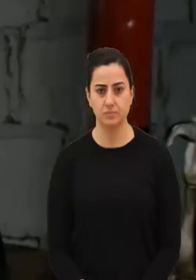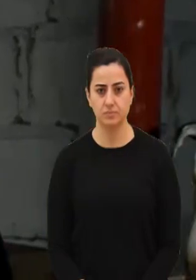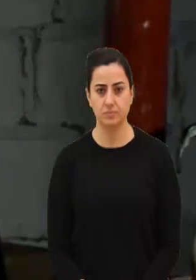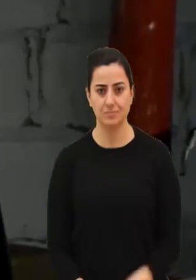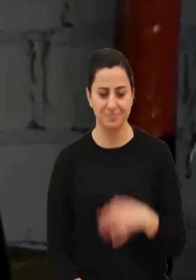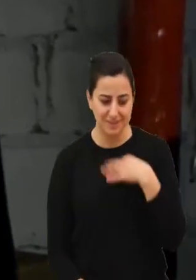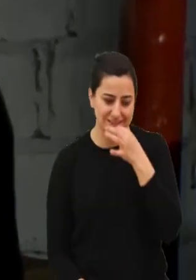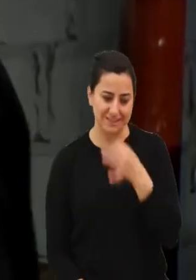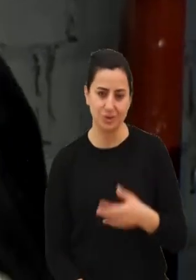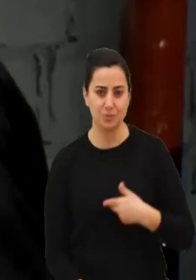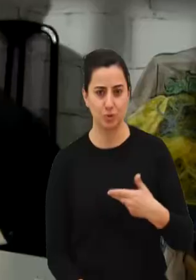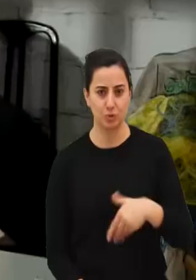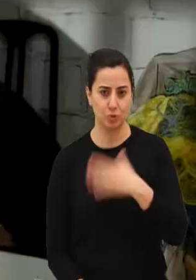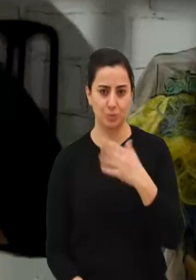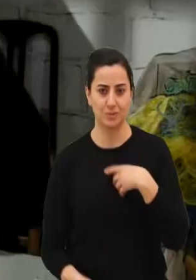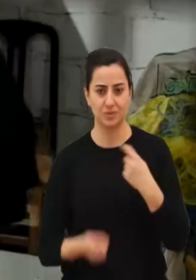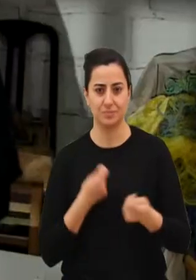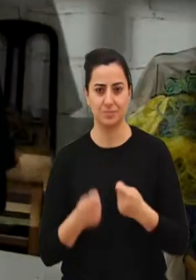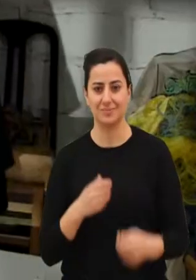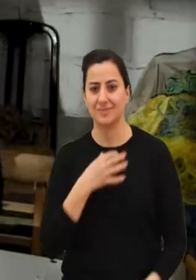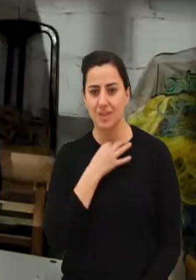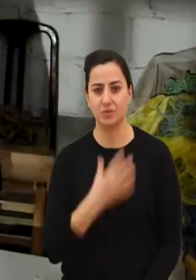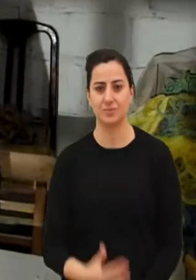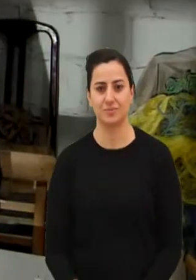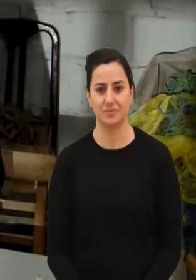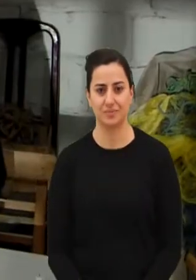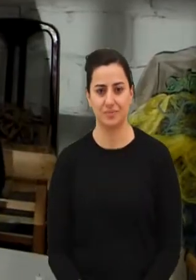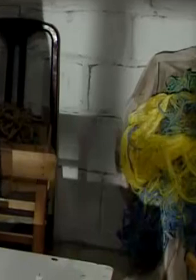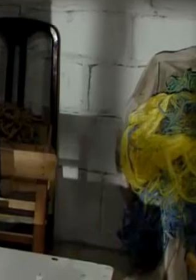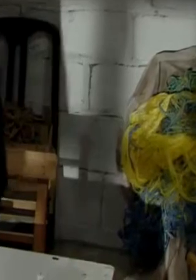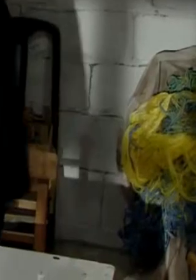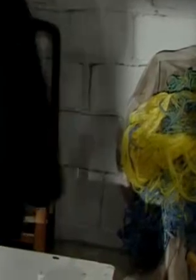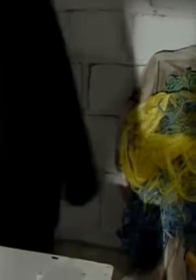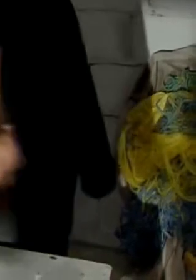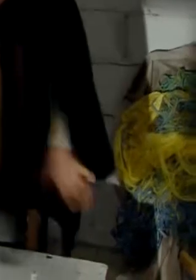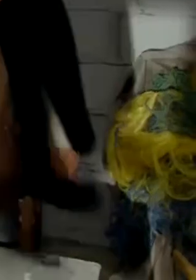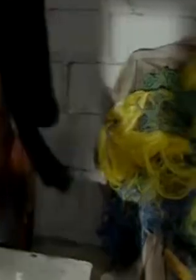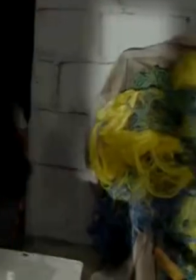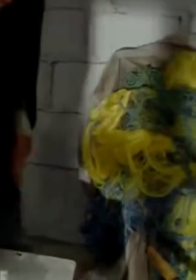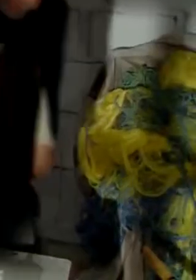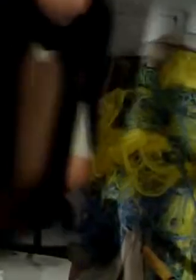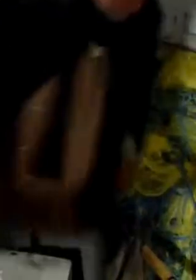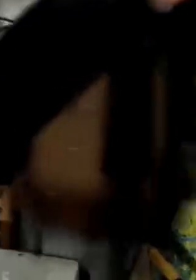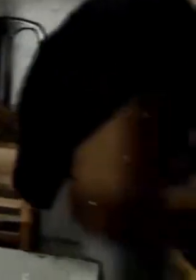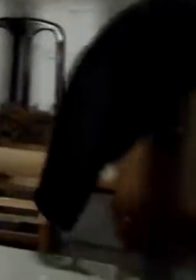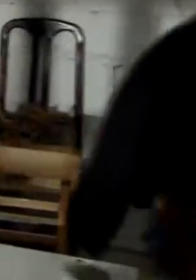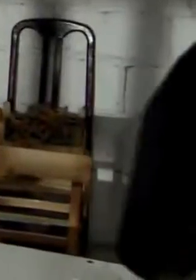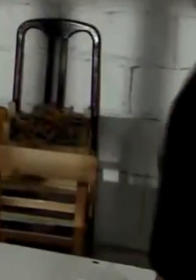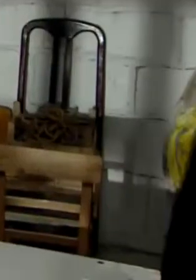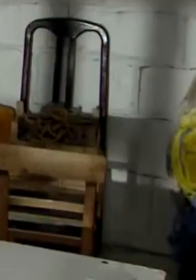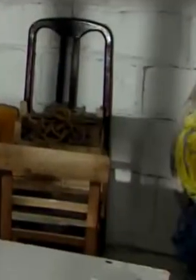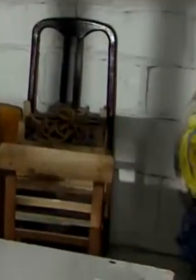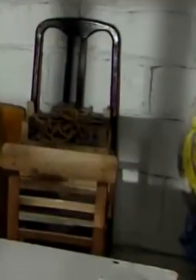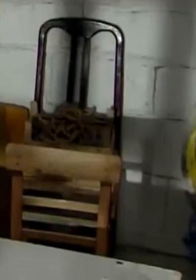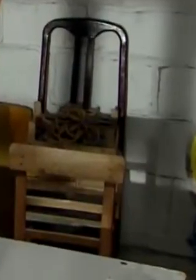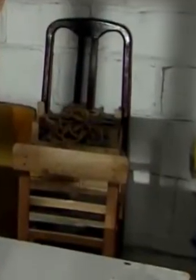Ben müsaade isteyeyim. Rastgele ver. Teşekkür ederim çay için. Eyvallah. Kendine iyi bak. Yaşlı adam çıkınca Ergun geri